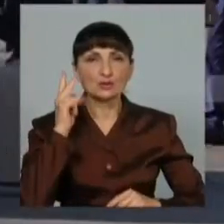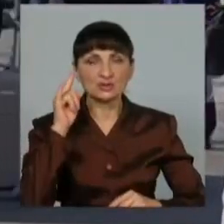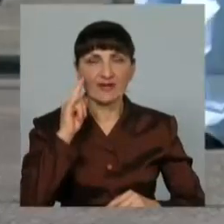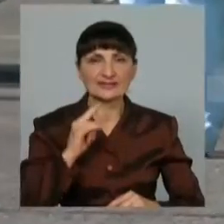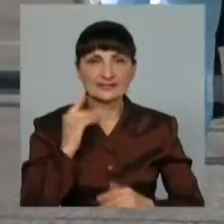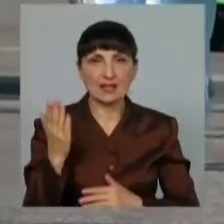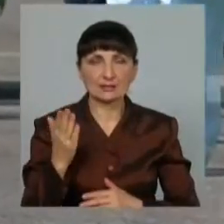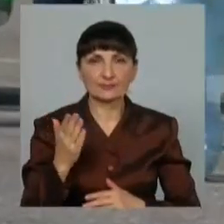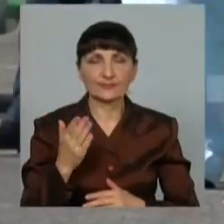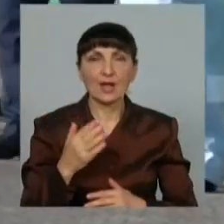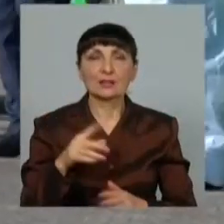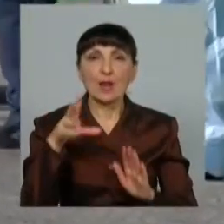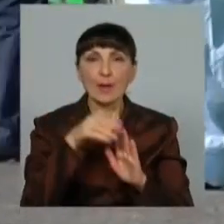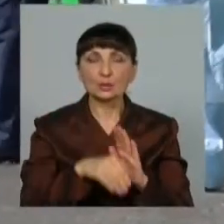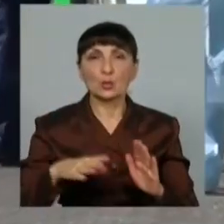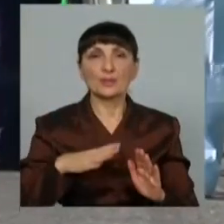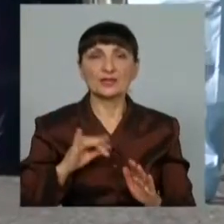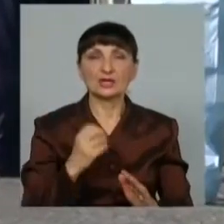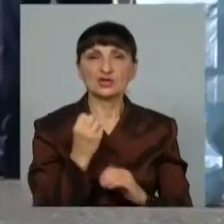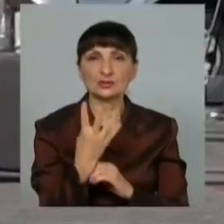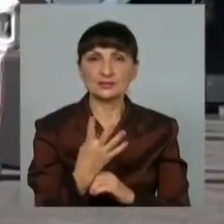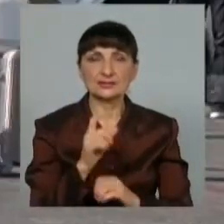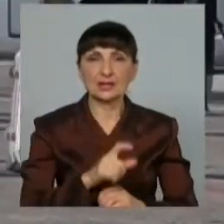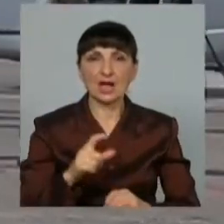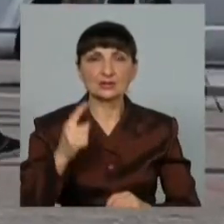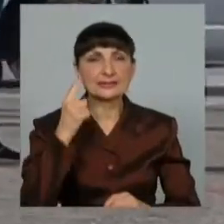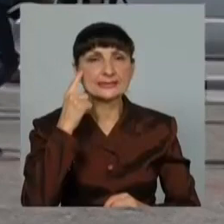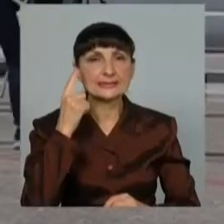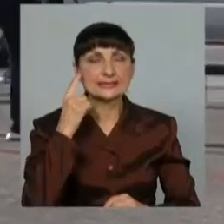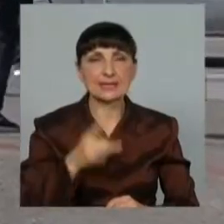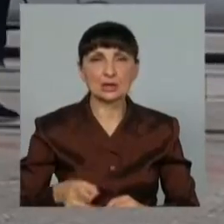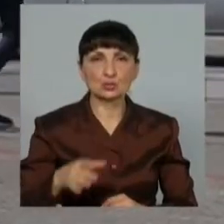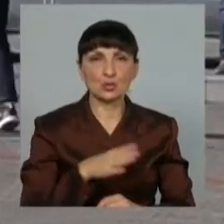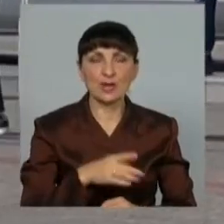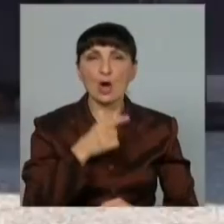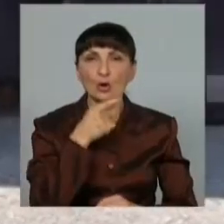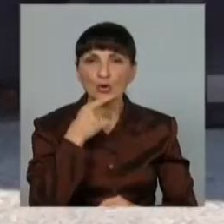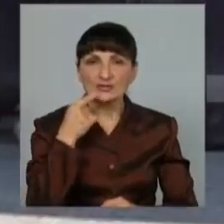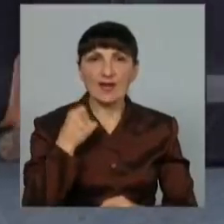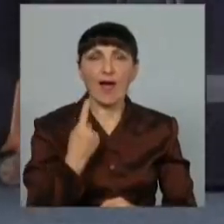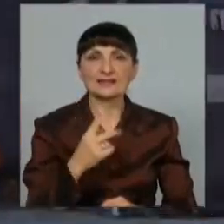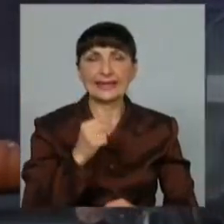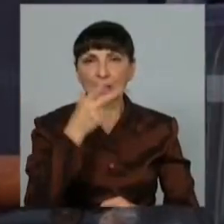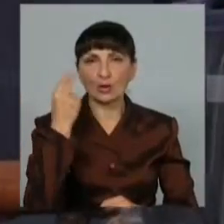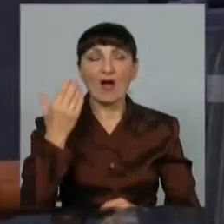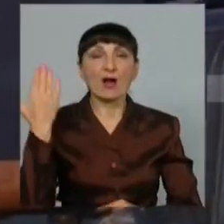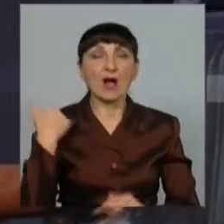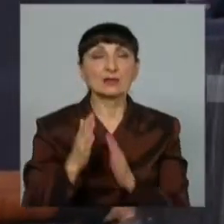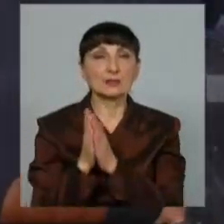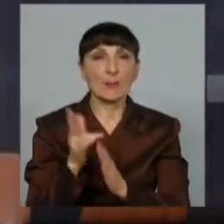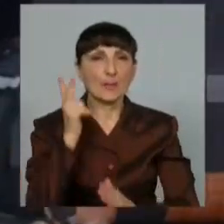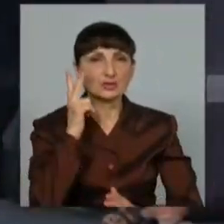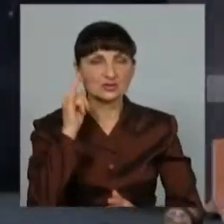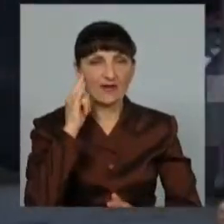Казахстана. Отмечу, что на борту находились и 14 граждан Кыргызской республики, россиянин и литовец. Они ранее обратились в